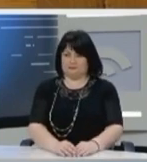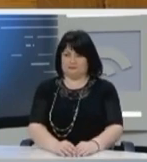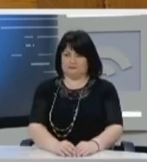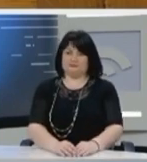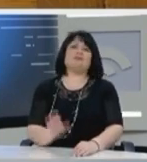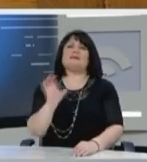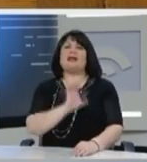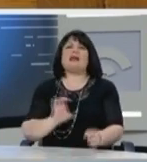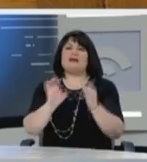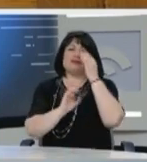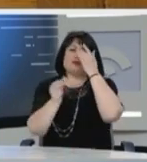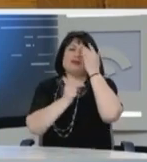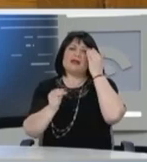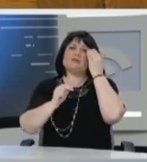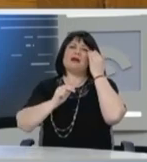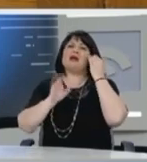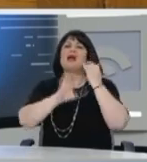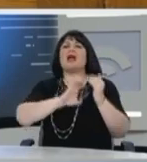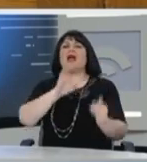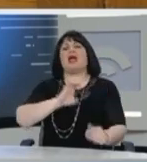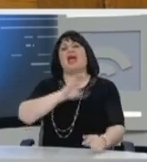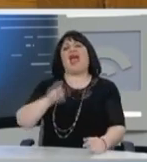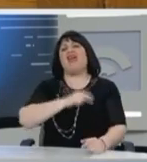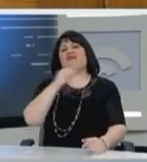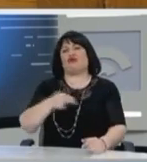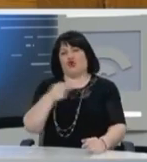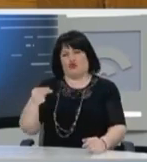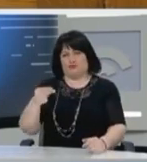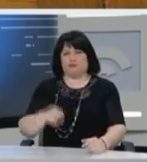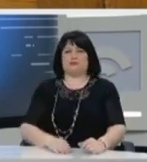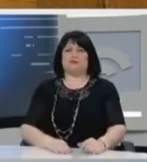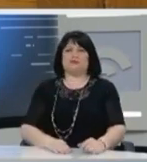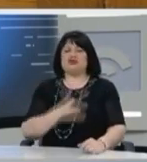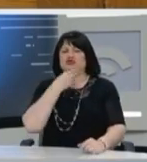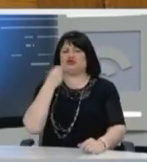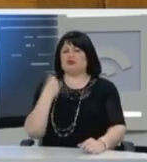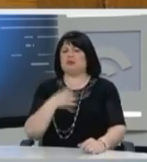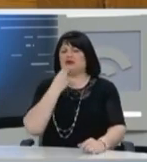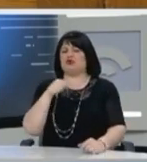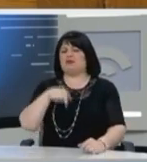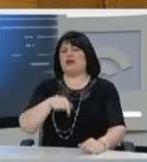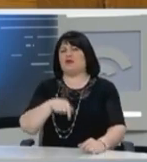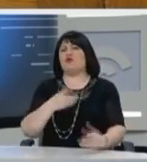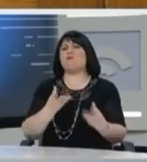Για την Ευρώπη και για το ευρώ εδώ μέσα έχουν γίνει πολλά έσχη. Δηλαδή,